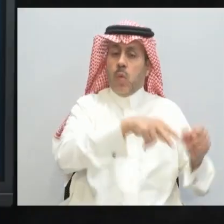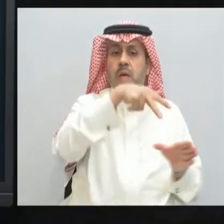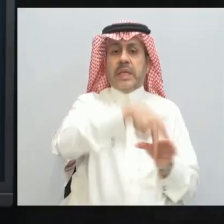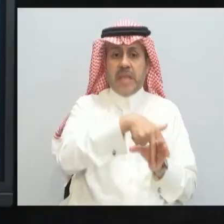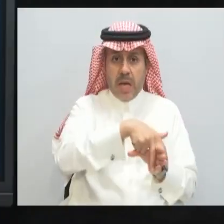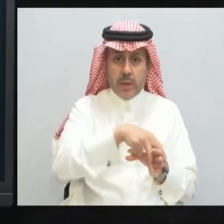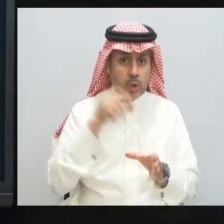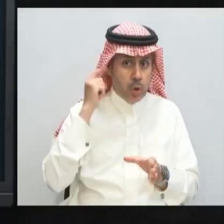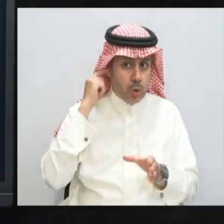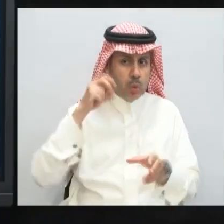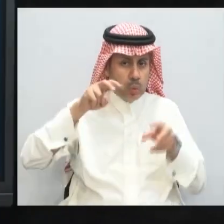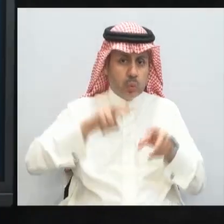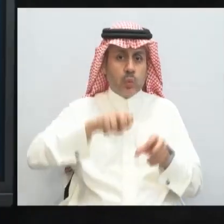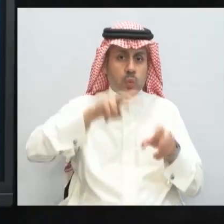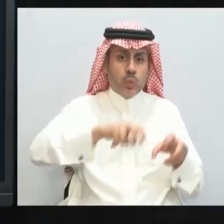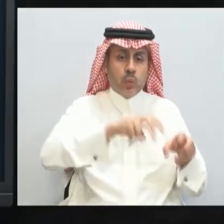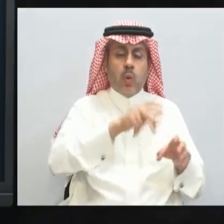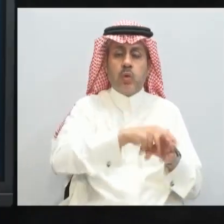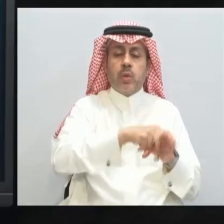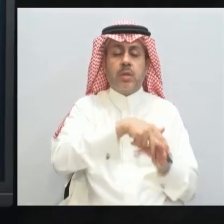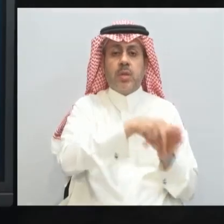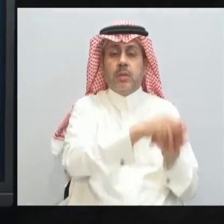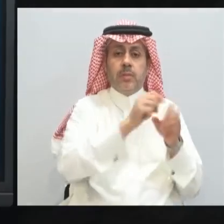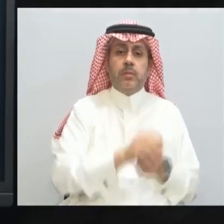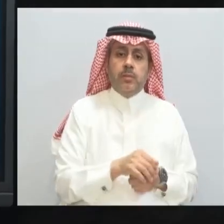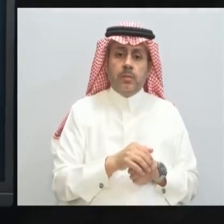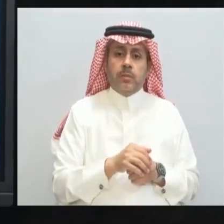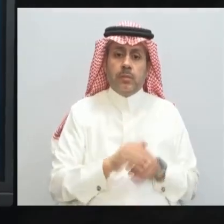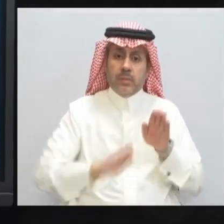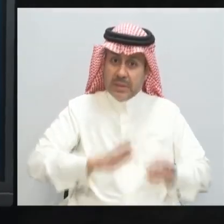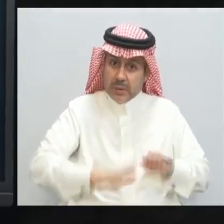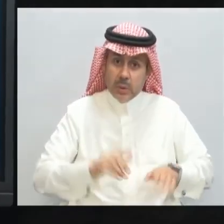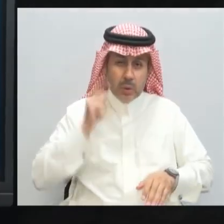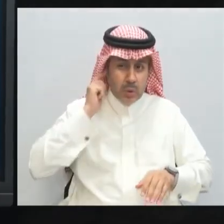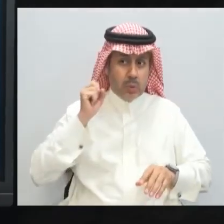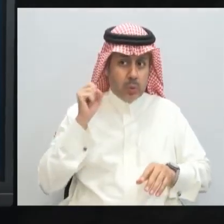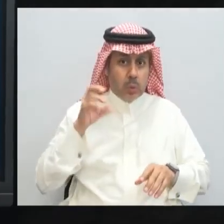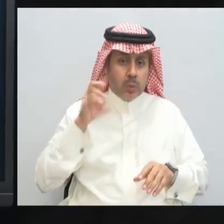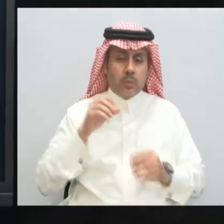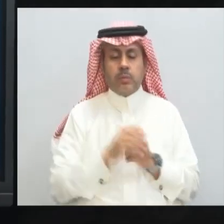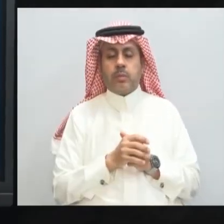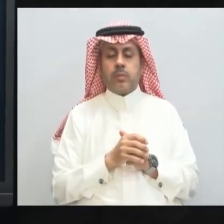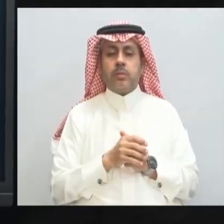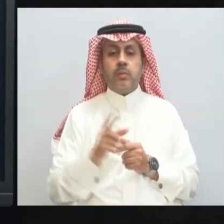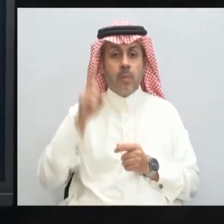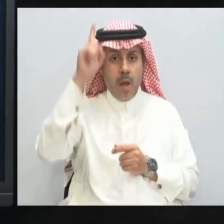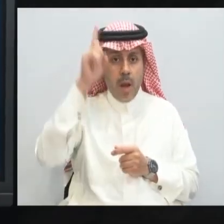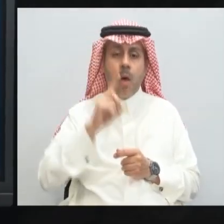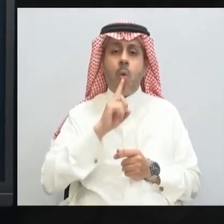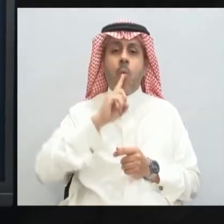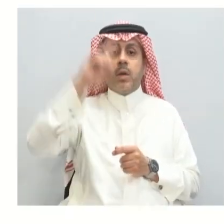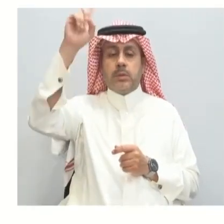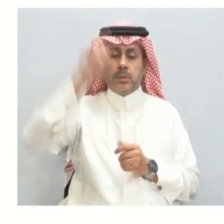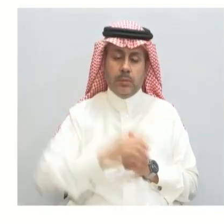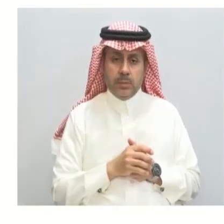الخيل التي تعدو فحينما يخرج منها هذا الصوت الله عز وجل يقسم بهذا بهذه الصفه والعاديات